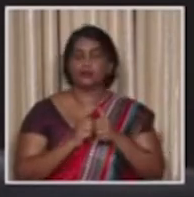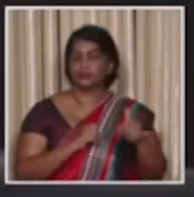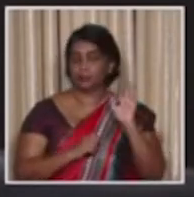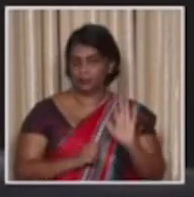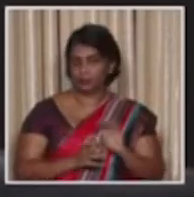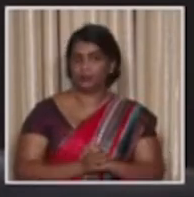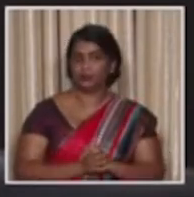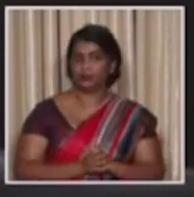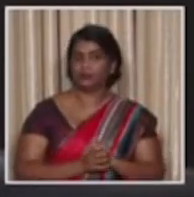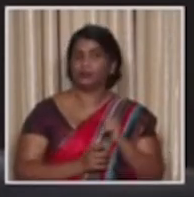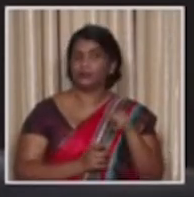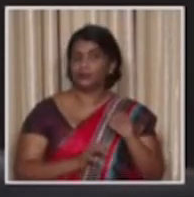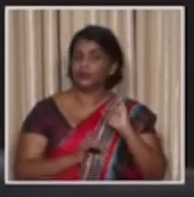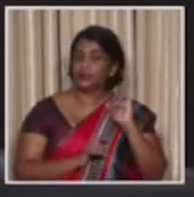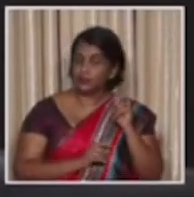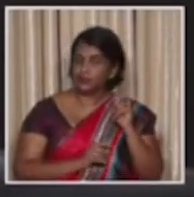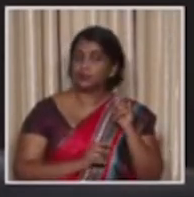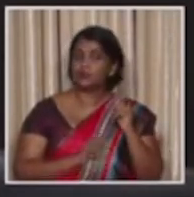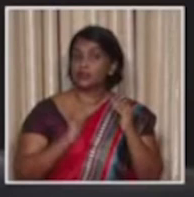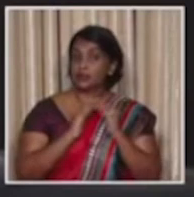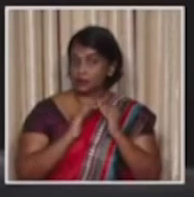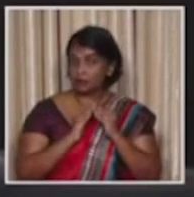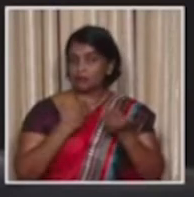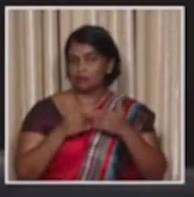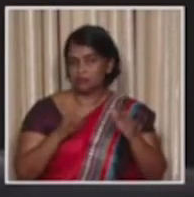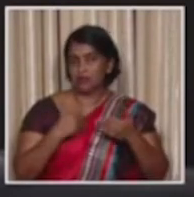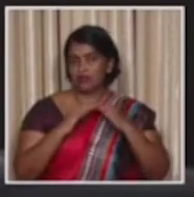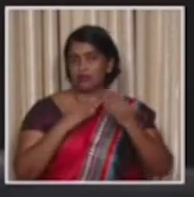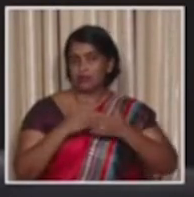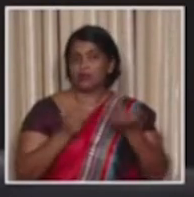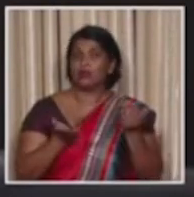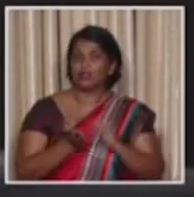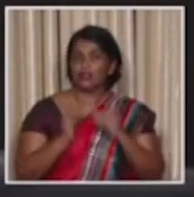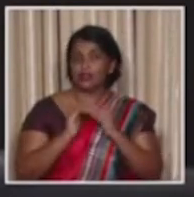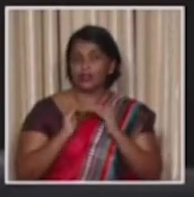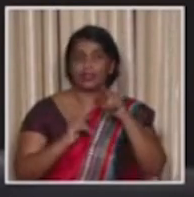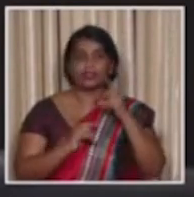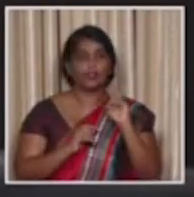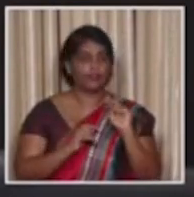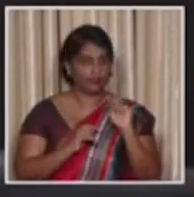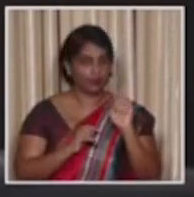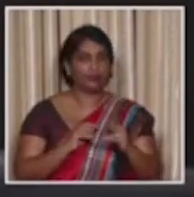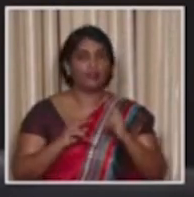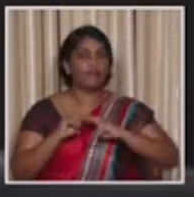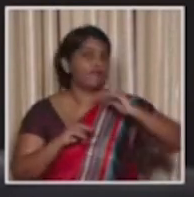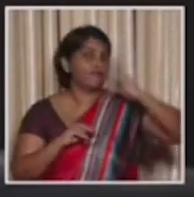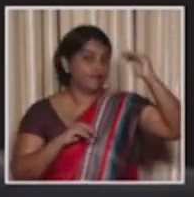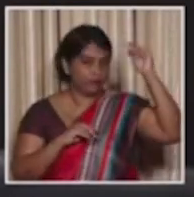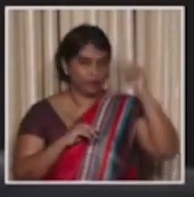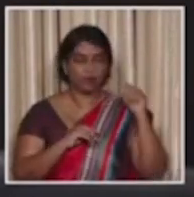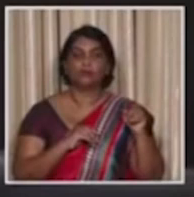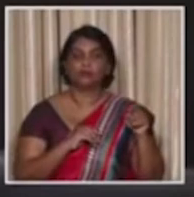කරගෙන යනවා. සමහර නිවාස ඉදිබෙමින් පවතිනවා. තවත් නිවාස 120කින් යුත් මහල් නිවාස